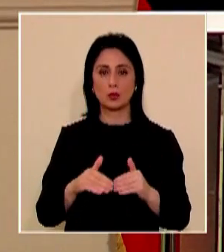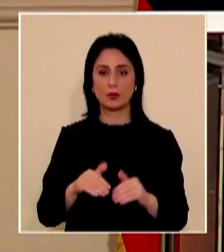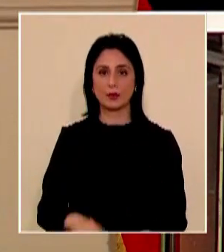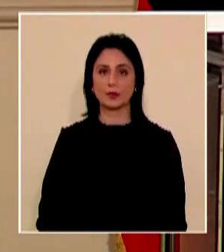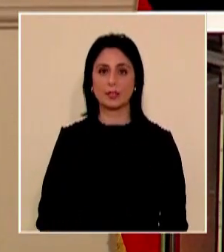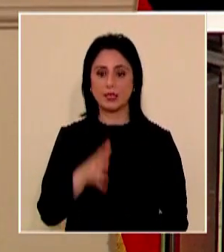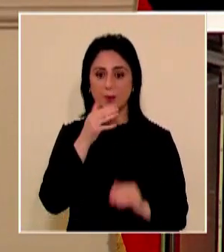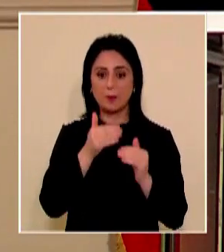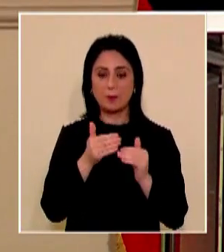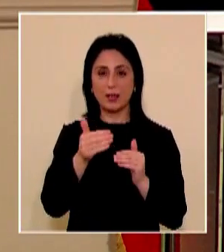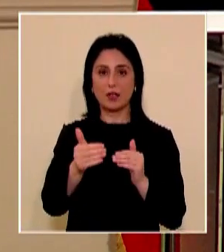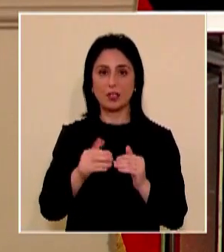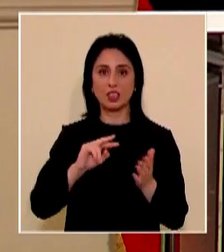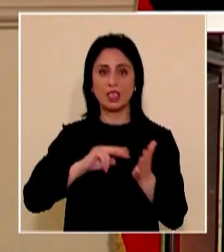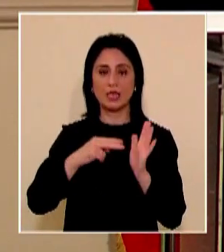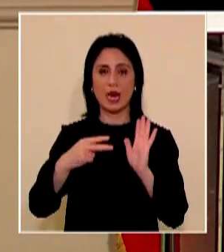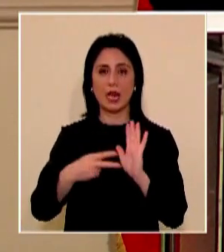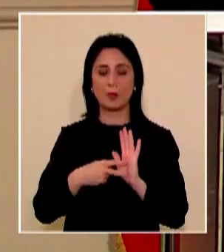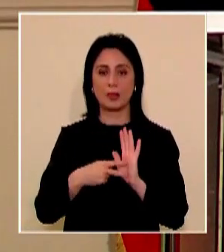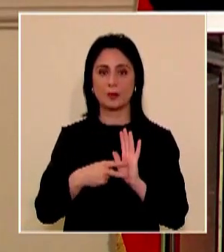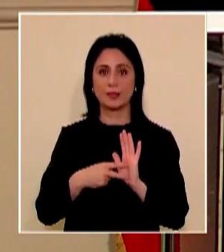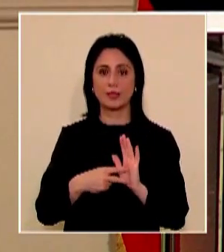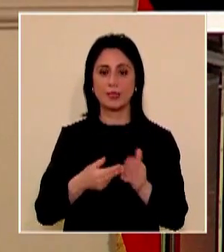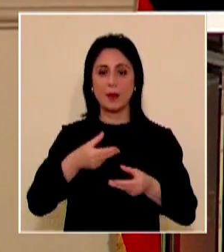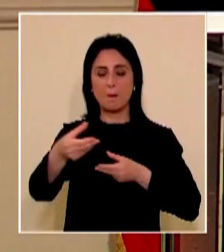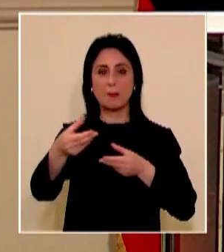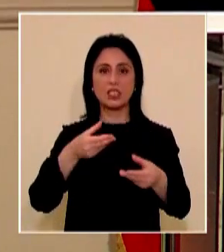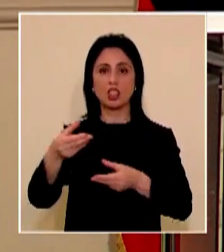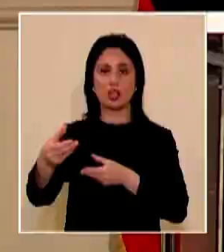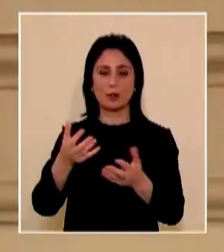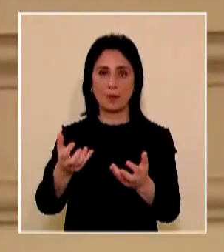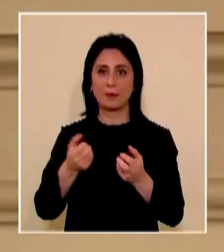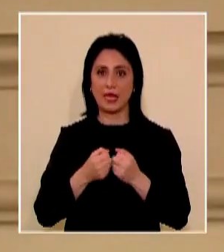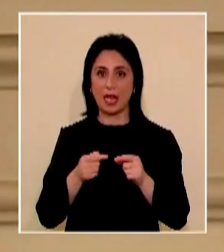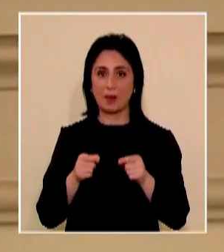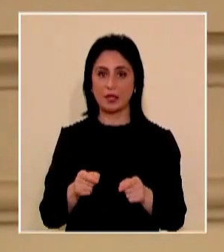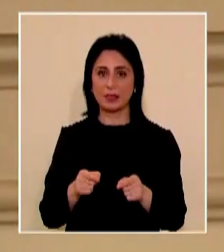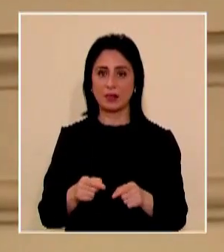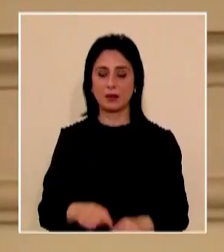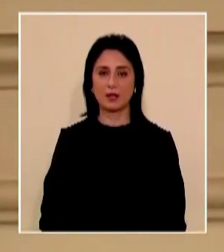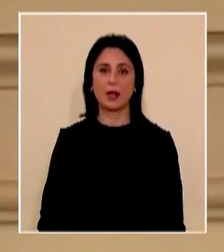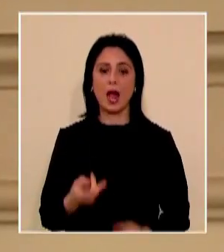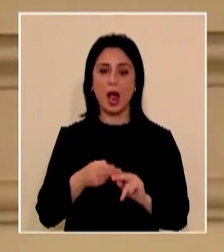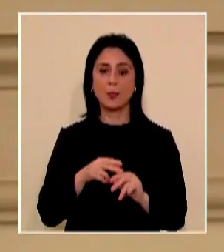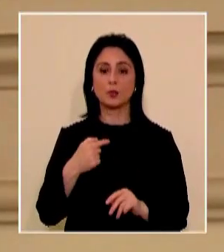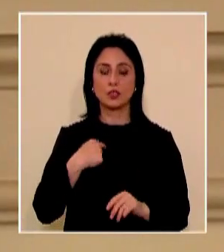które do tej pory do nas jeszcze nie przyszły i że właśnie z tego między innymi zasobu będziemy mogli